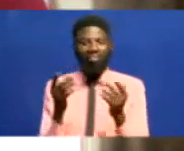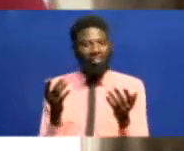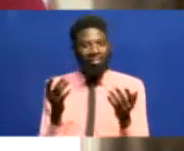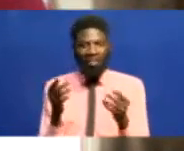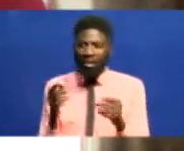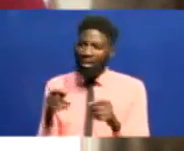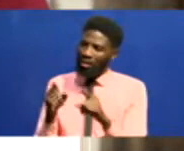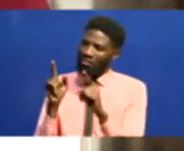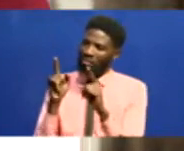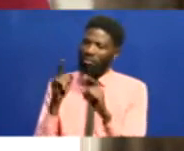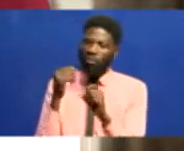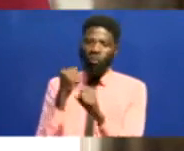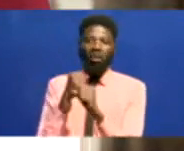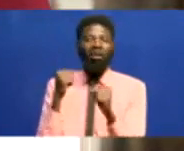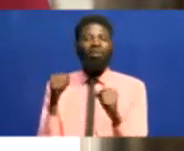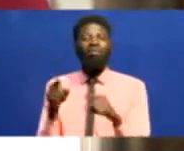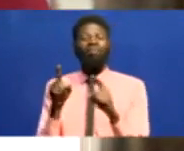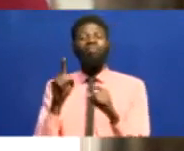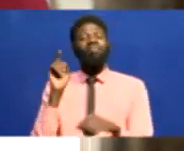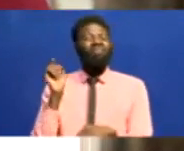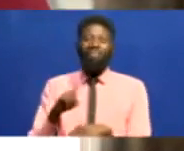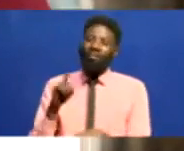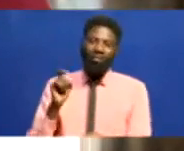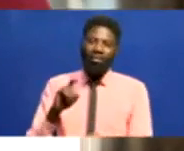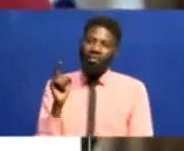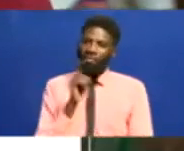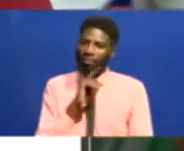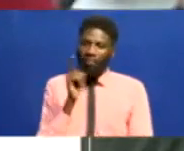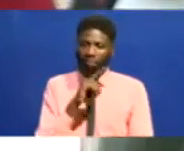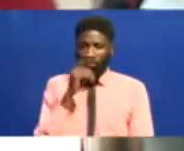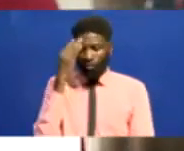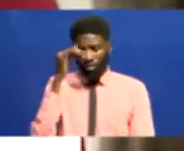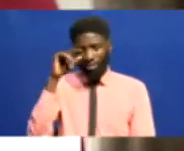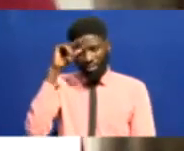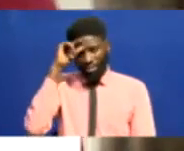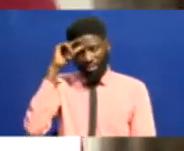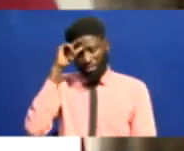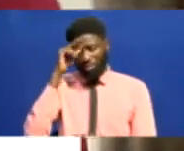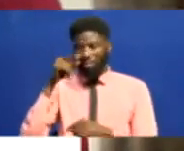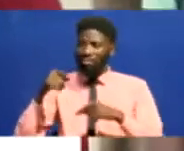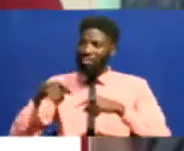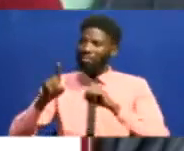anafaa work hard sana, as in juu